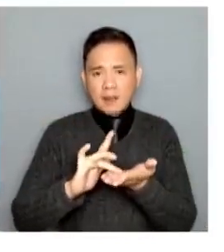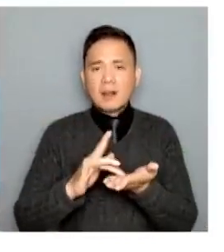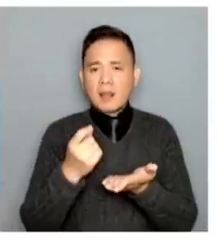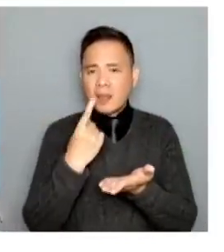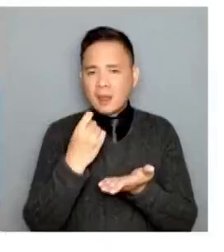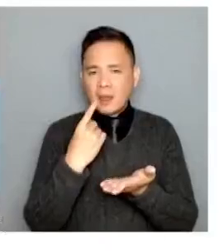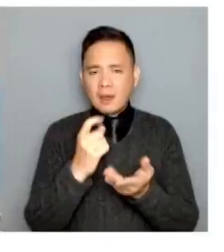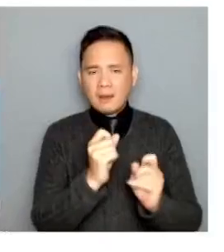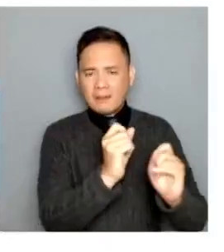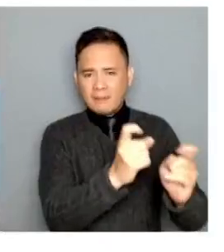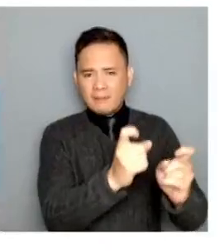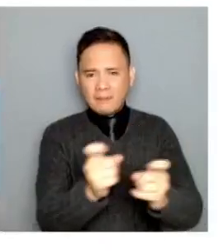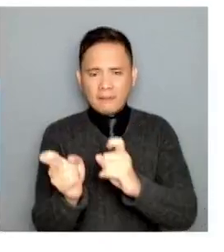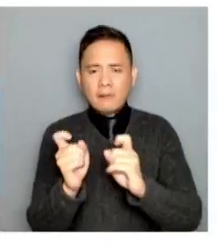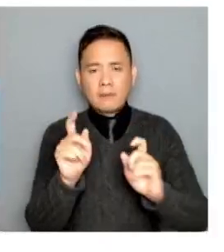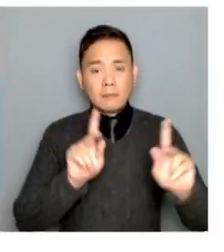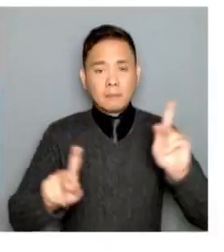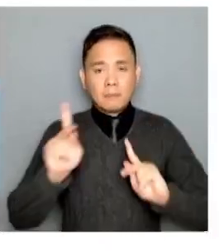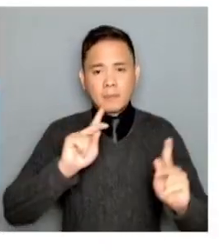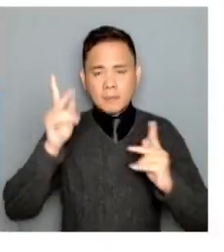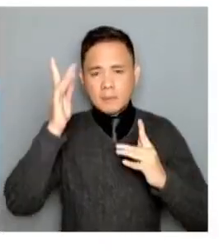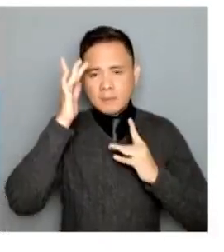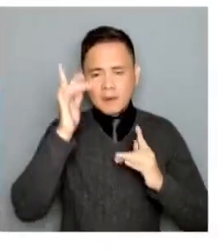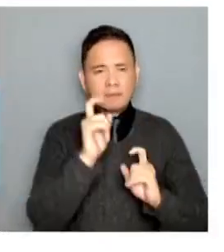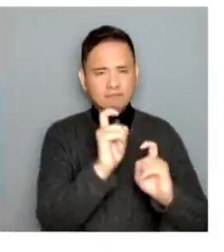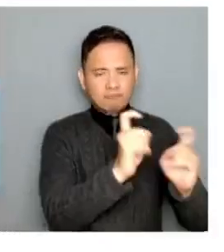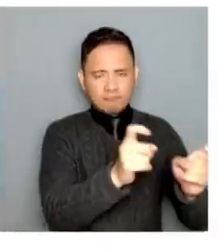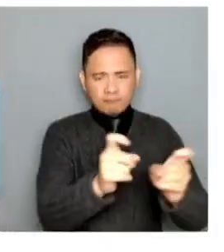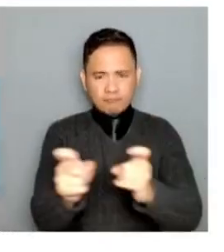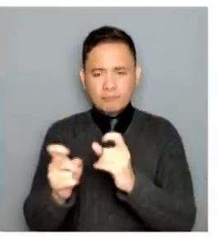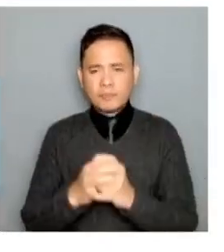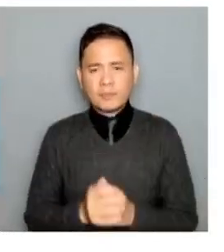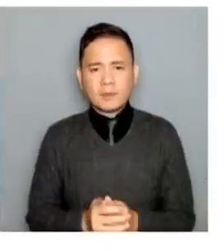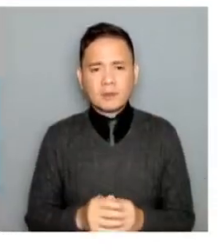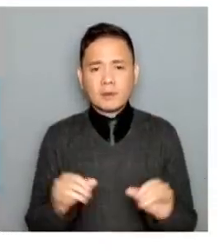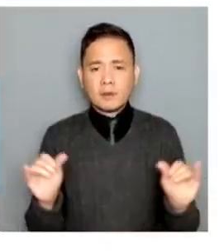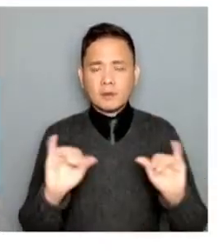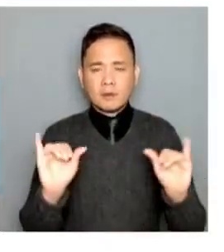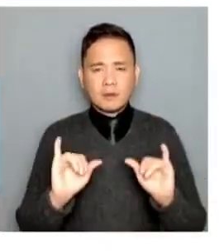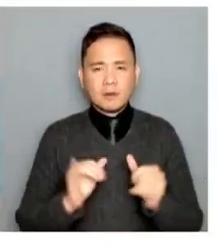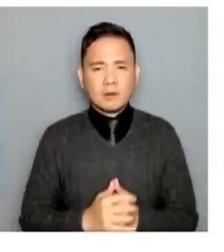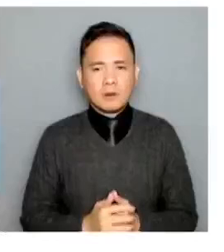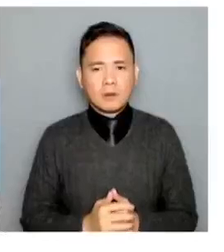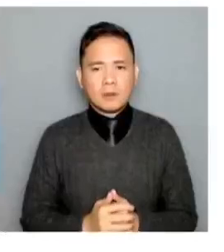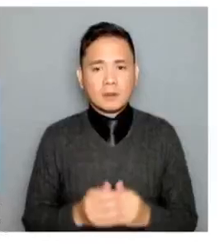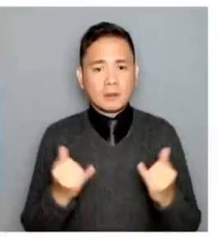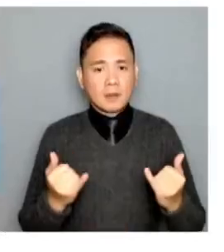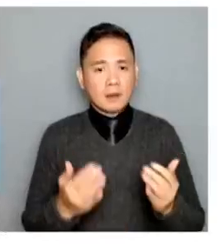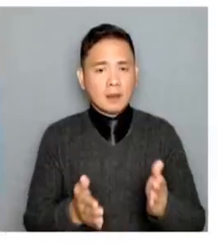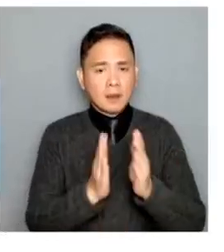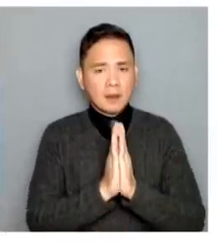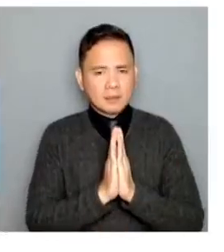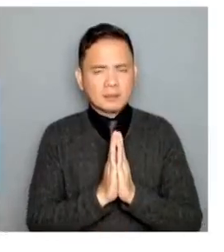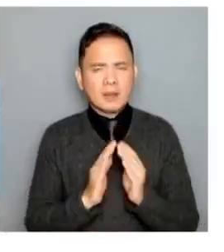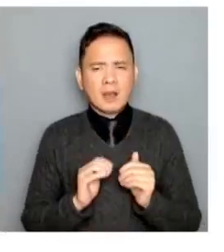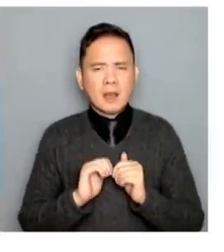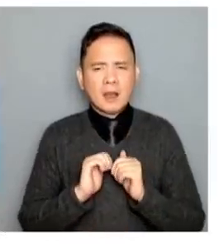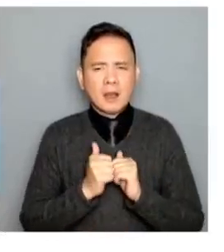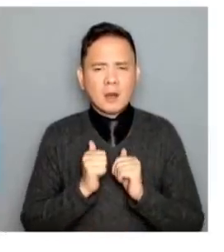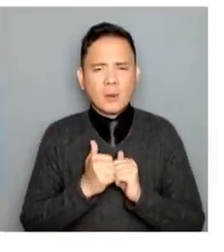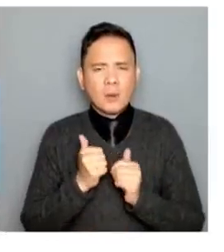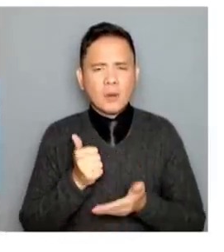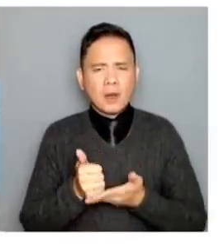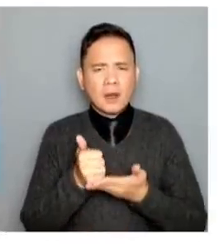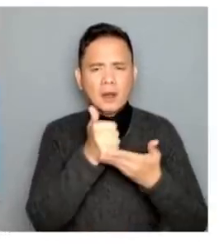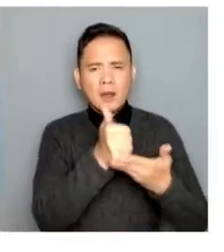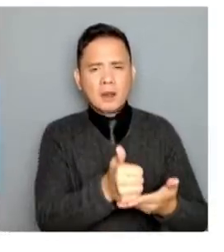doon sa mga nagkakasakit. And syempre, yung mga hiningi pa naman natin right now is yung paano matulungan ng